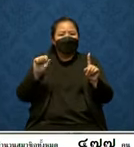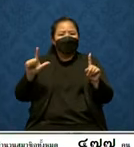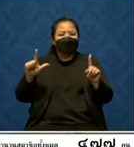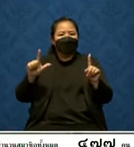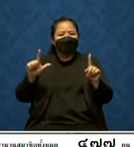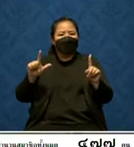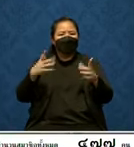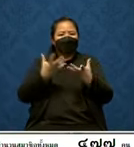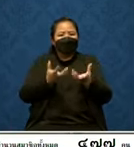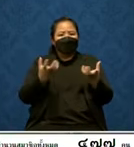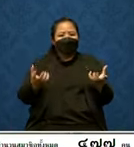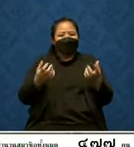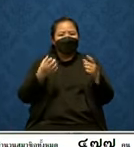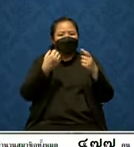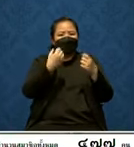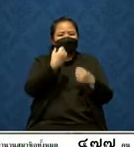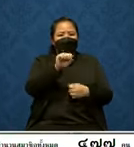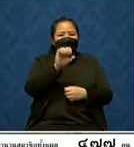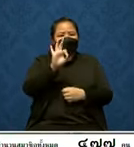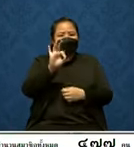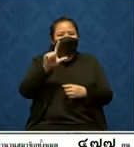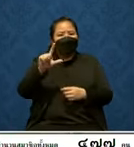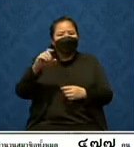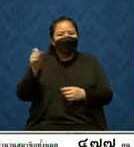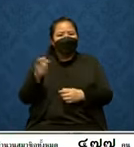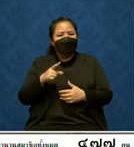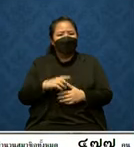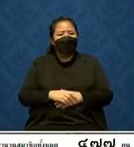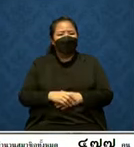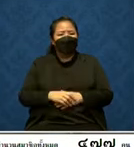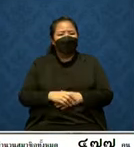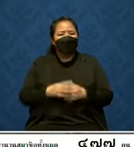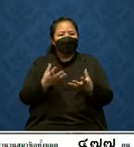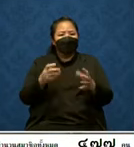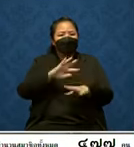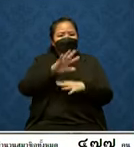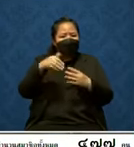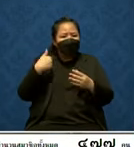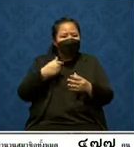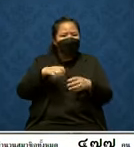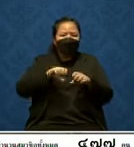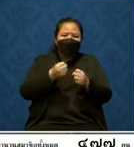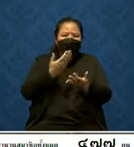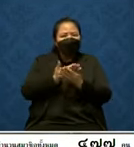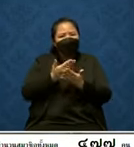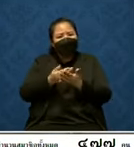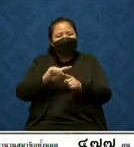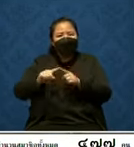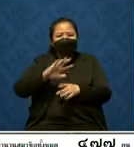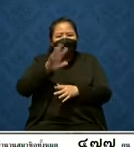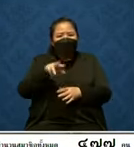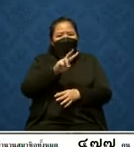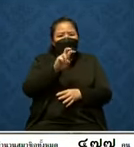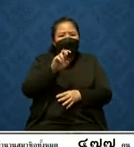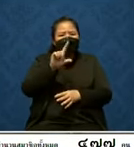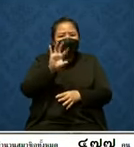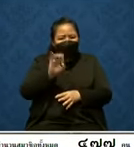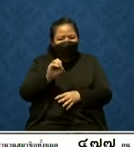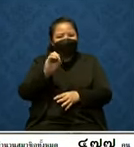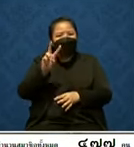19ล้านกว่าและค่าสาธารณูปโภคอีก18ล้านค่าเสริมราคาค่าตัดการจำหน่ายอีก292ล้